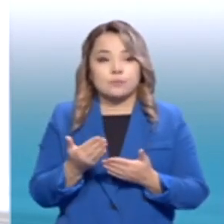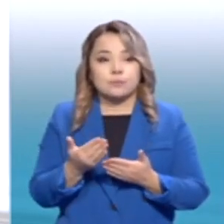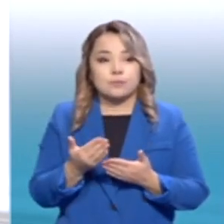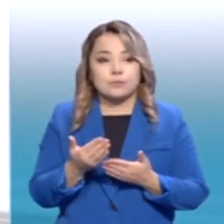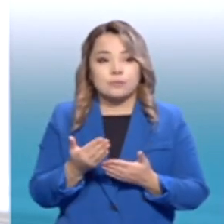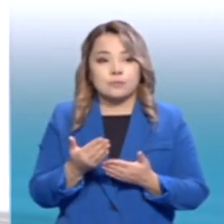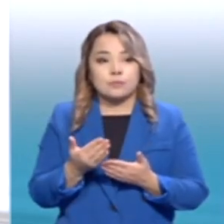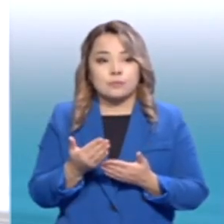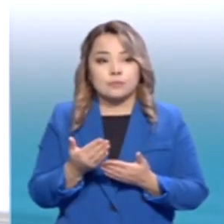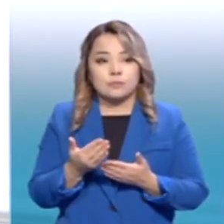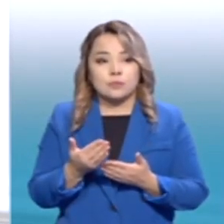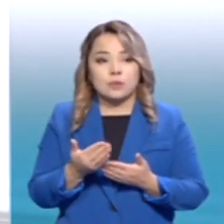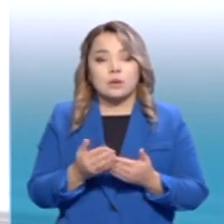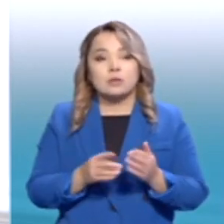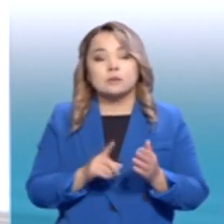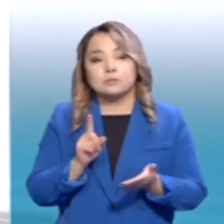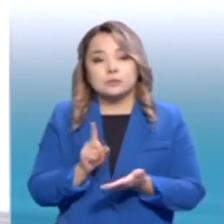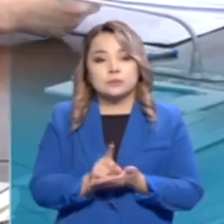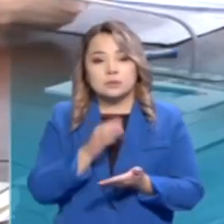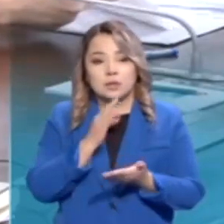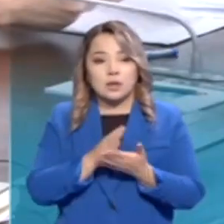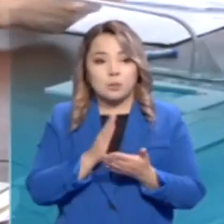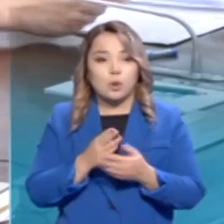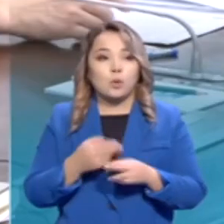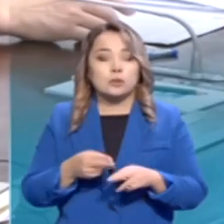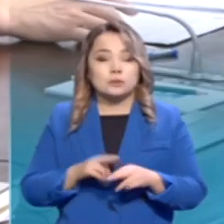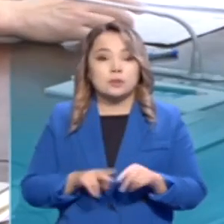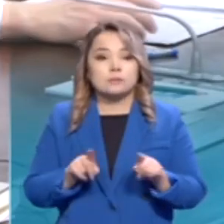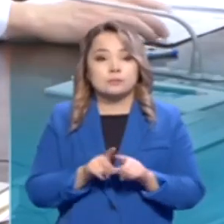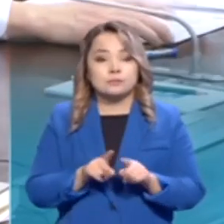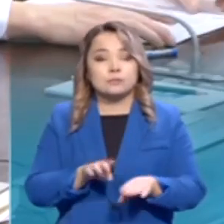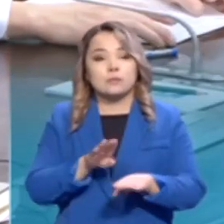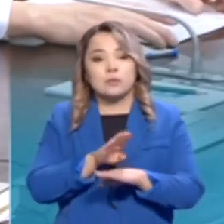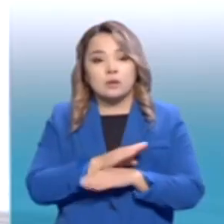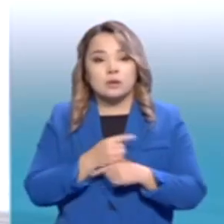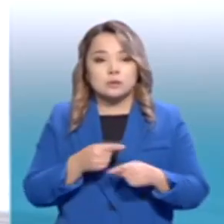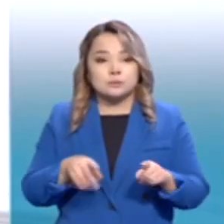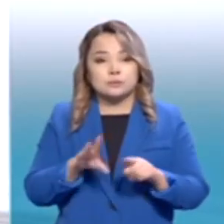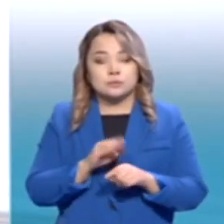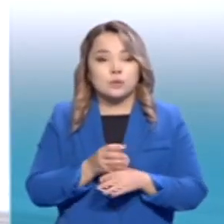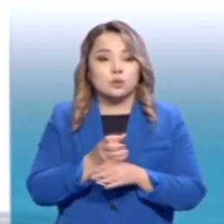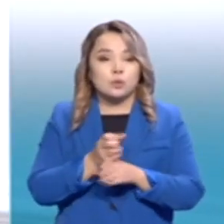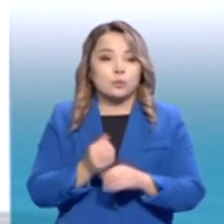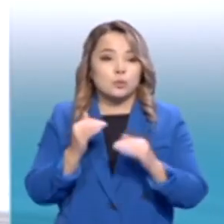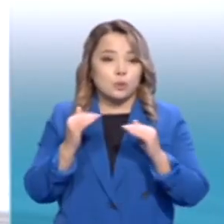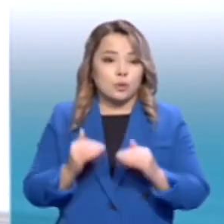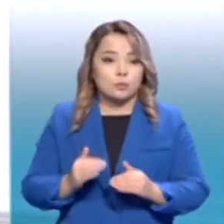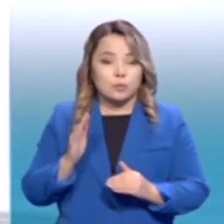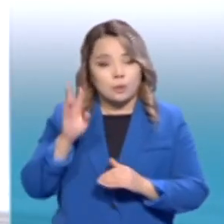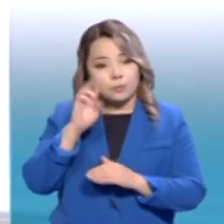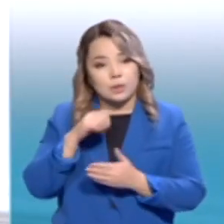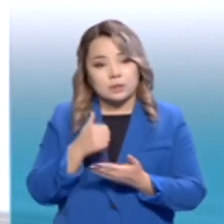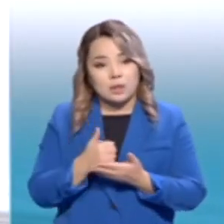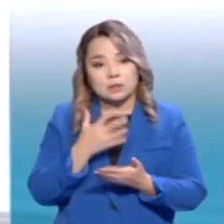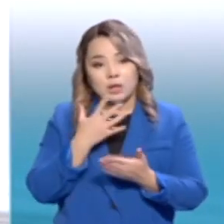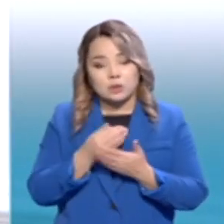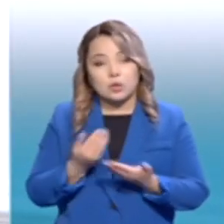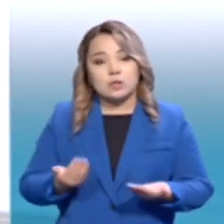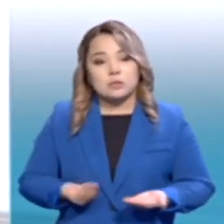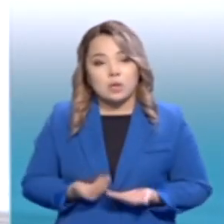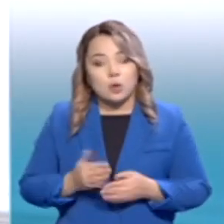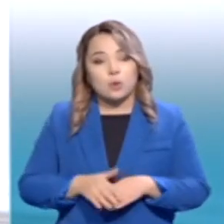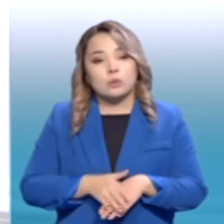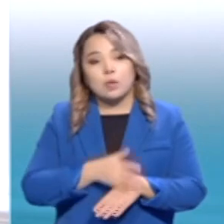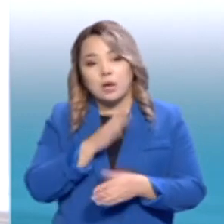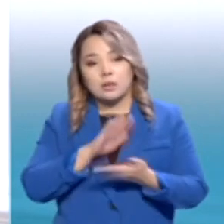көрсетуді алға міндет қояды. Сонымен бірге өлім жітім төмендейді. Мемлекет үшін бұл халықтың өмір сүру